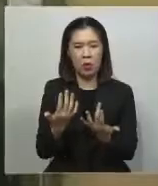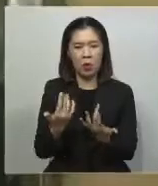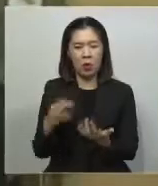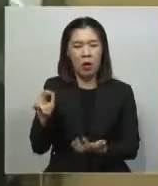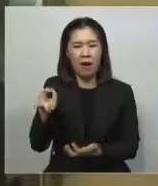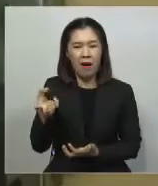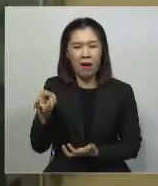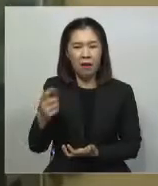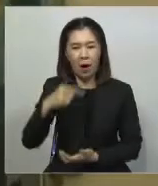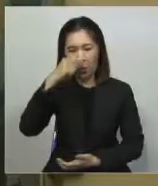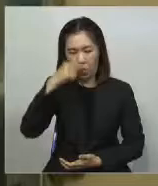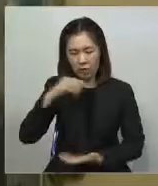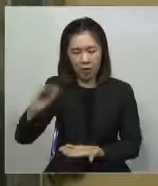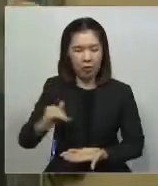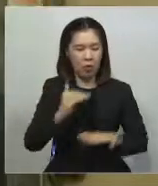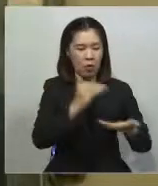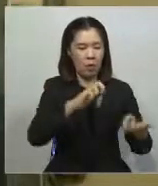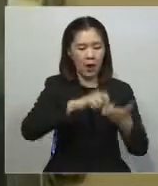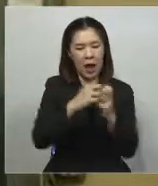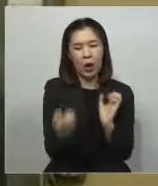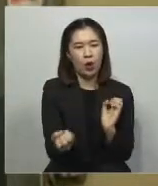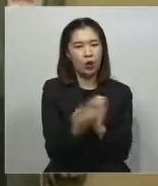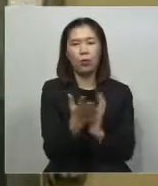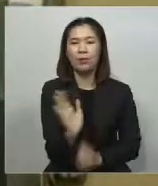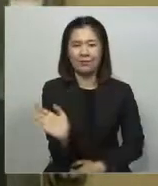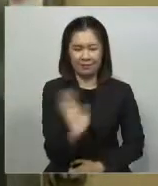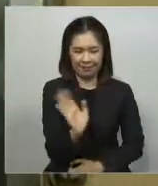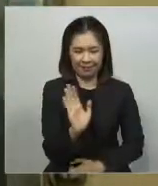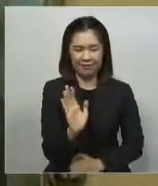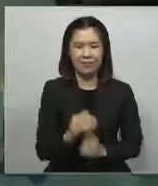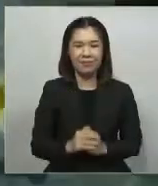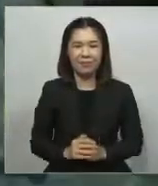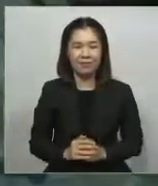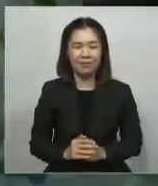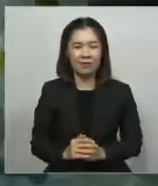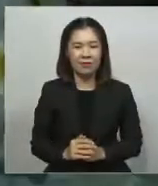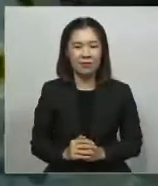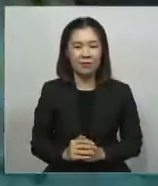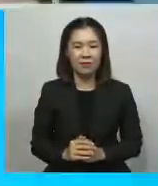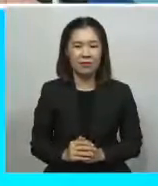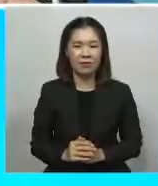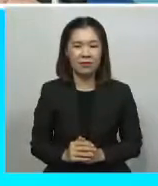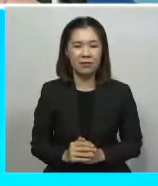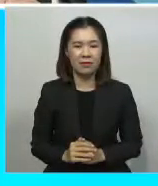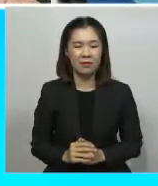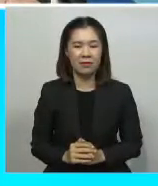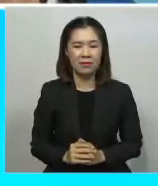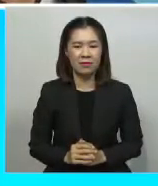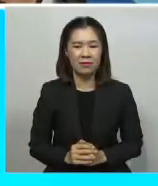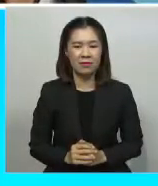าวชั้นพรีเมียมของไทยต้องเสียหายอย่างแน่นอนไปฟังประเด็นนี้เพิ่มเติมกันค่ะ ถ้าดูจ